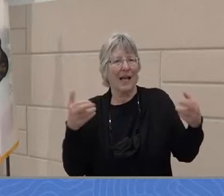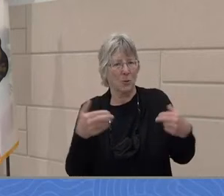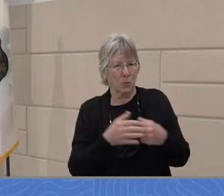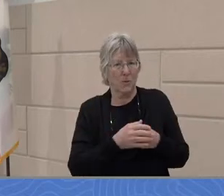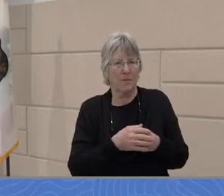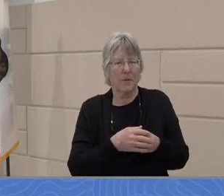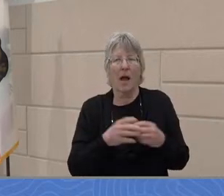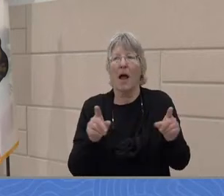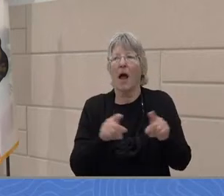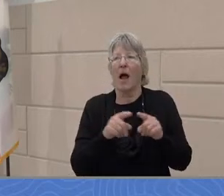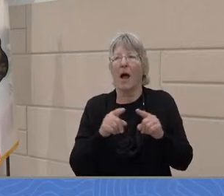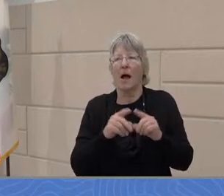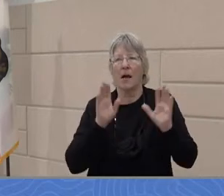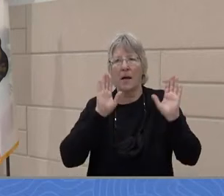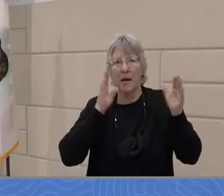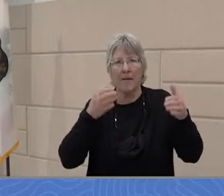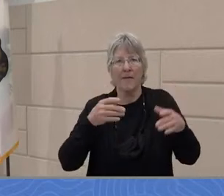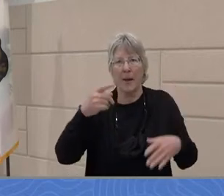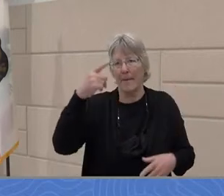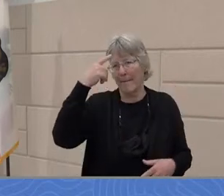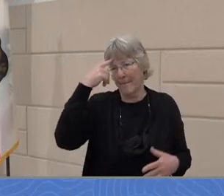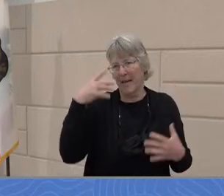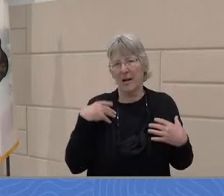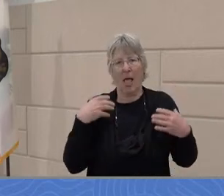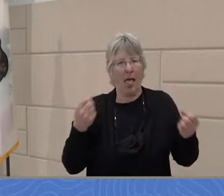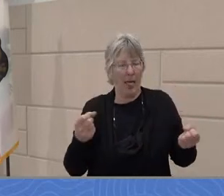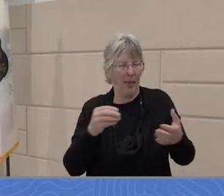ญหานิตอลเตส